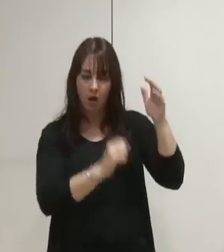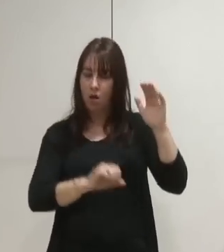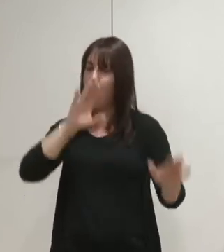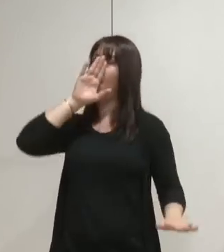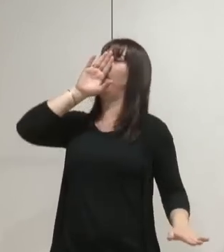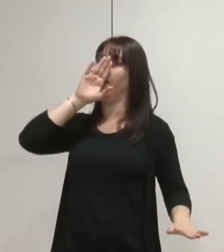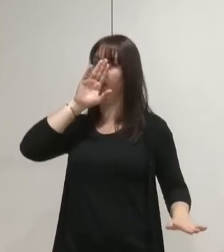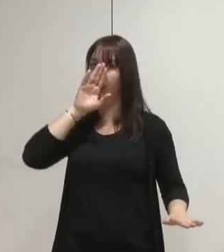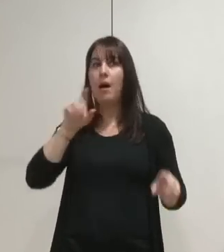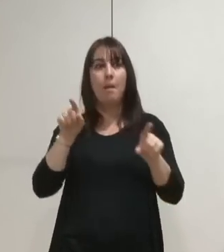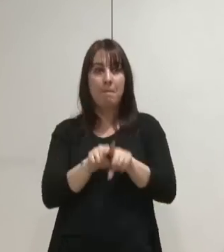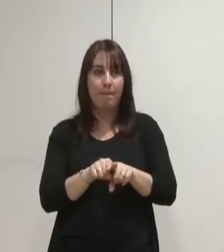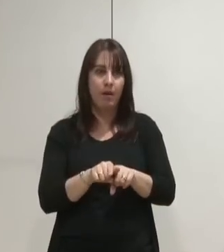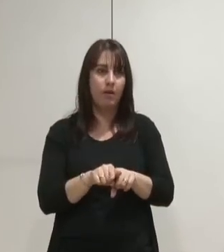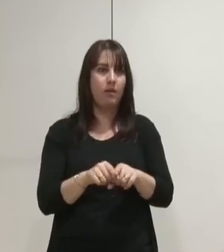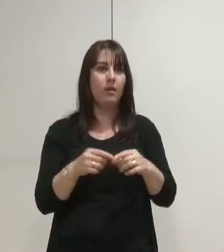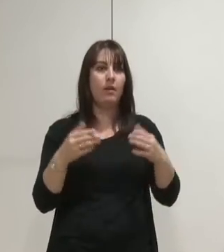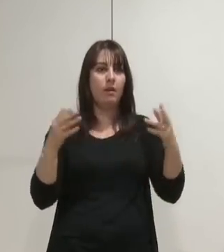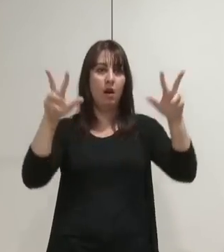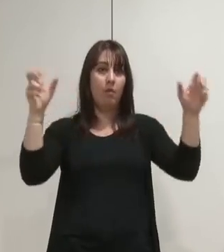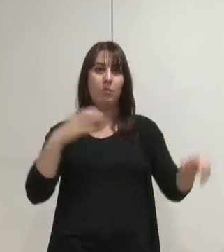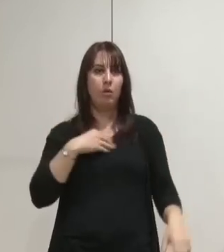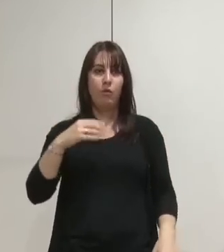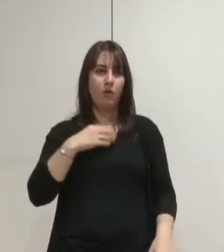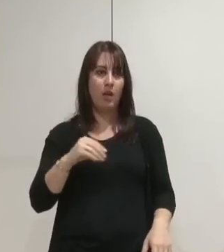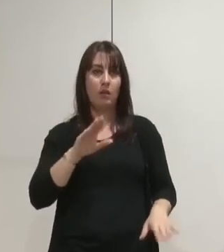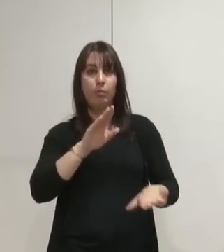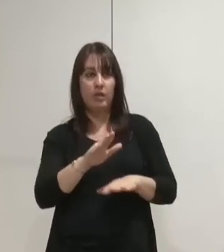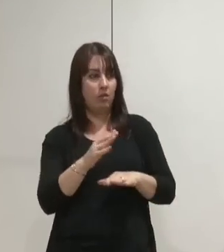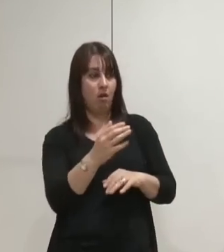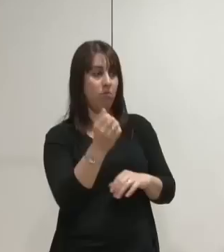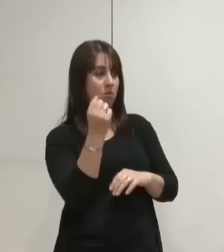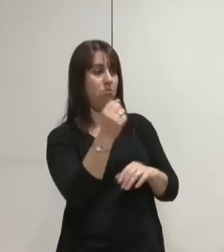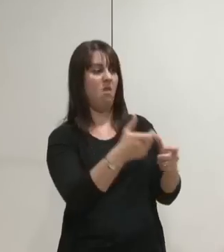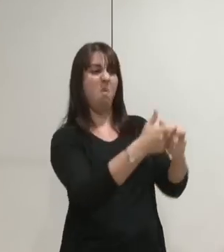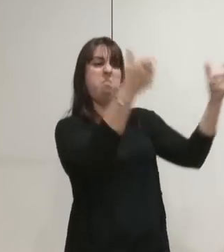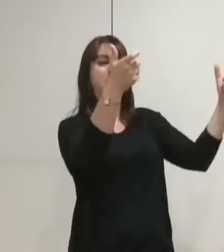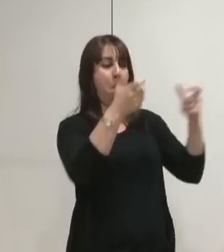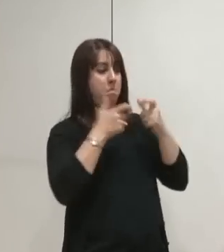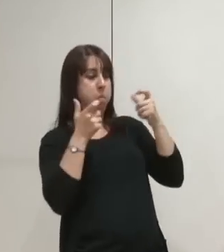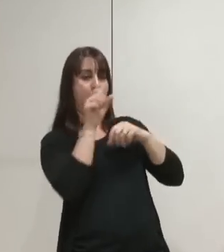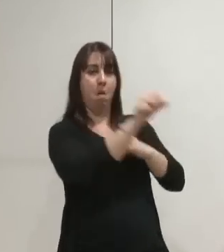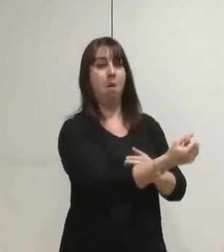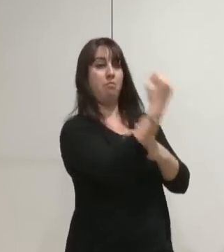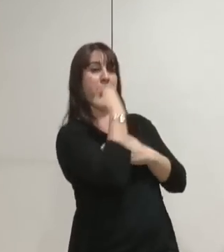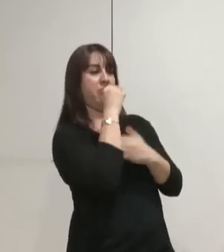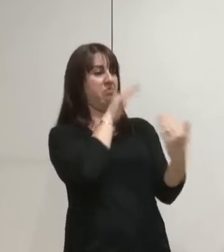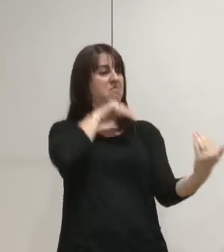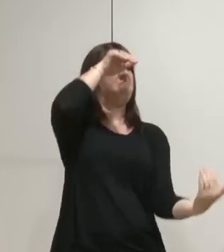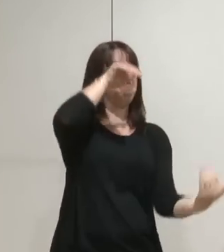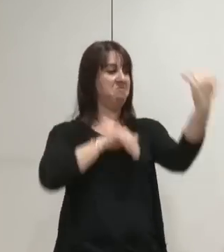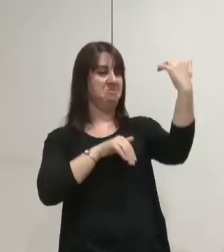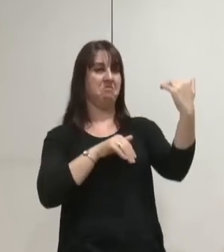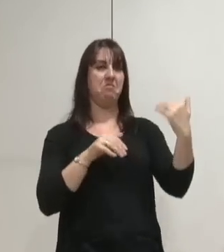l'ai dit du pot de fer et du pot de terre alors pour notre part comme je l'ai dit en mon début de propos nétant membre ni de la commission